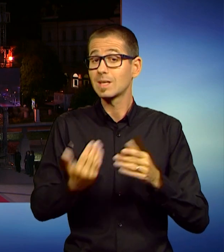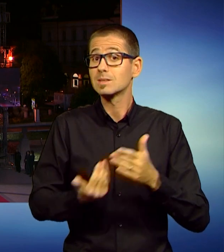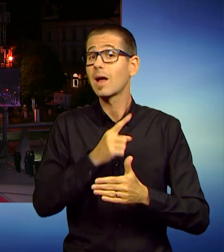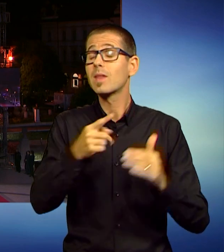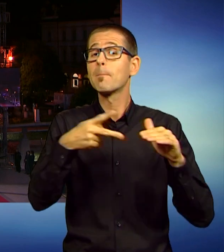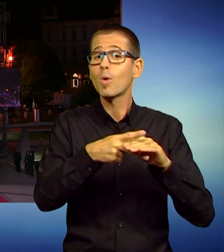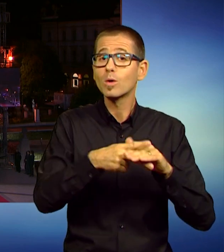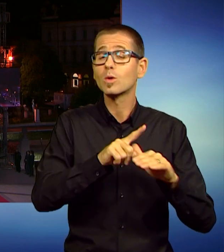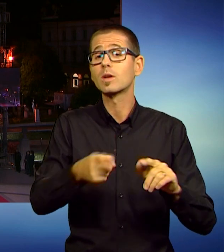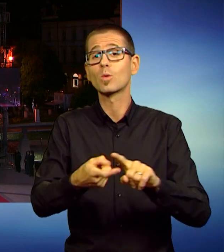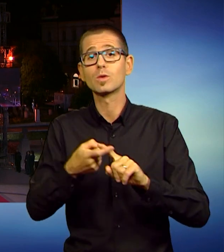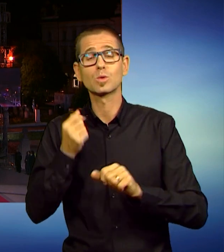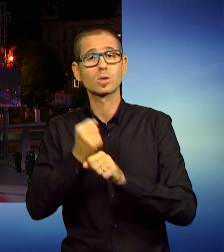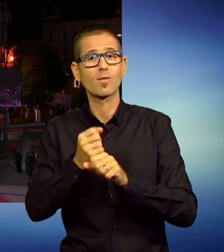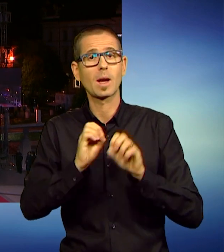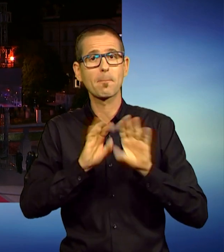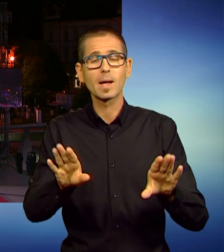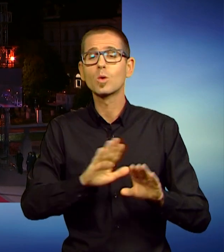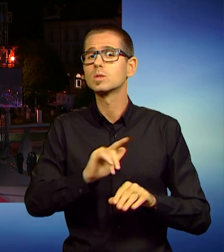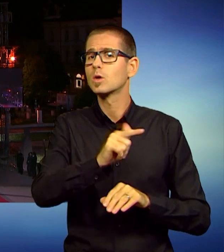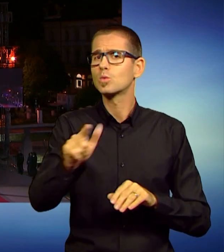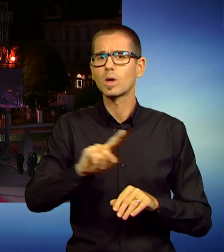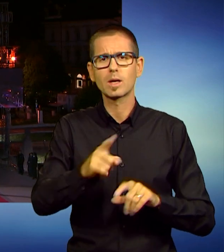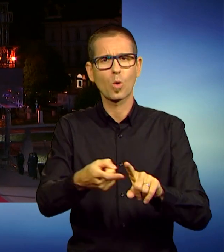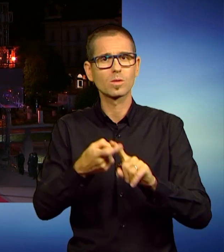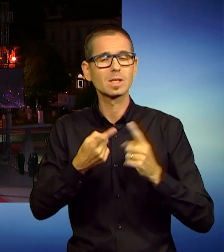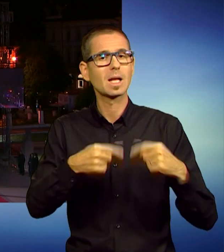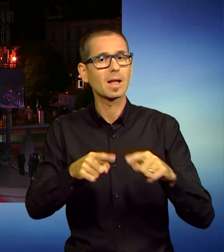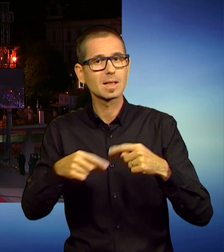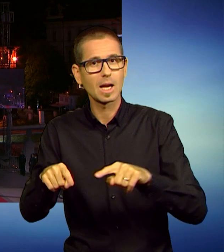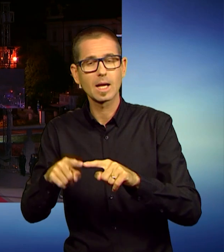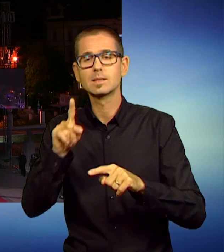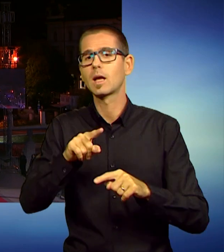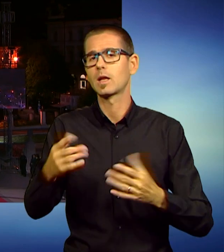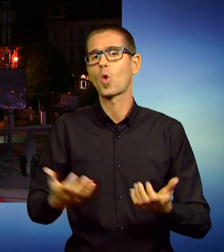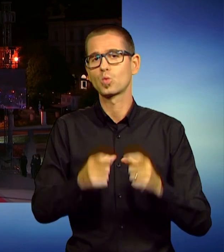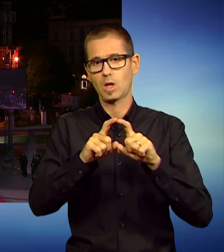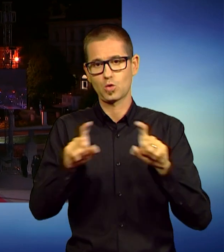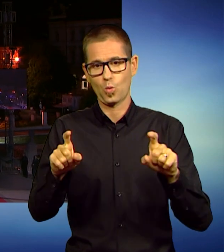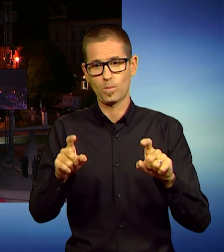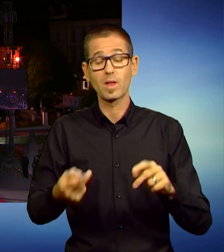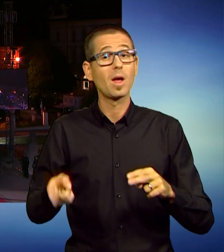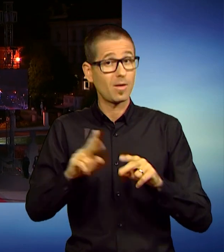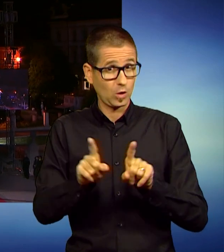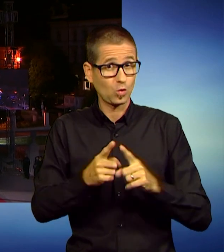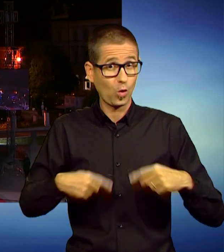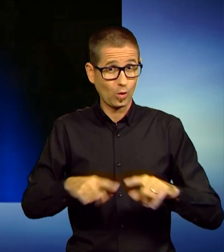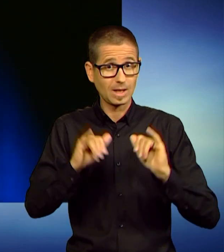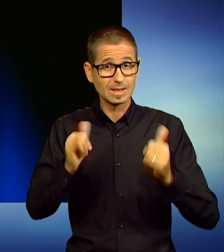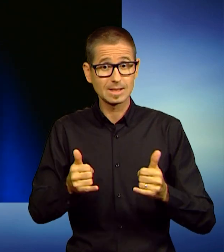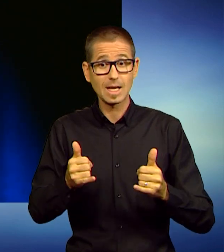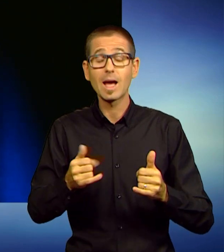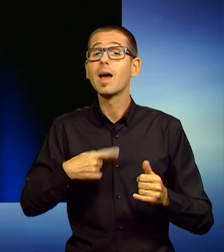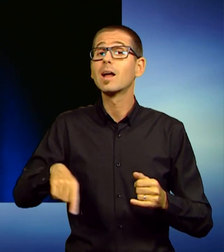ter neodvisno delovanje medijev, vseh drugih neodvisnih teles in ustanov. Več, ko nas je, ki v srcu